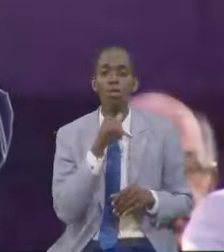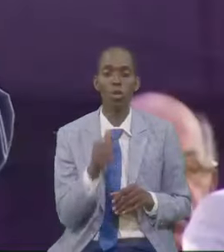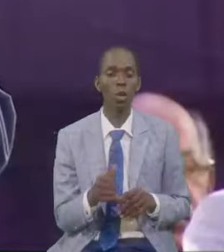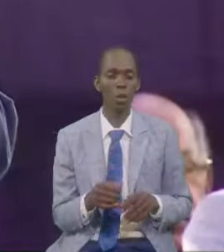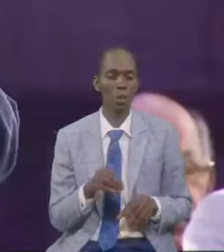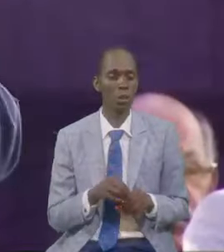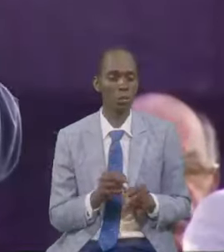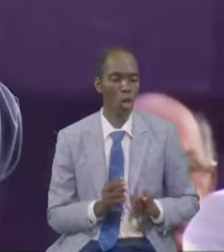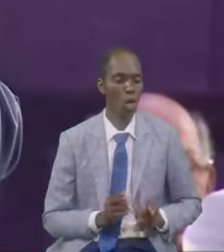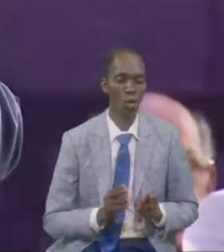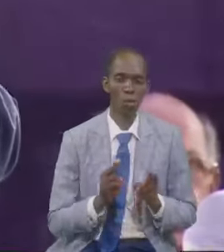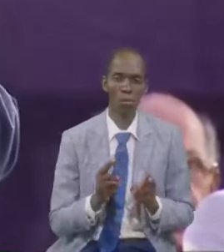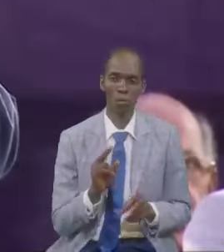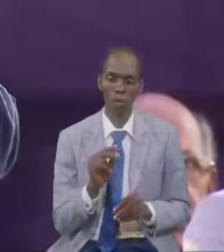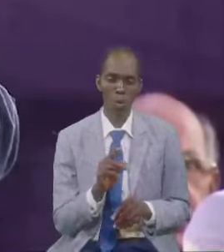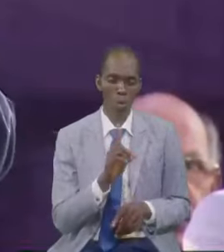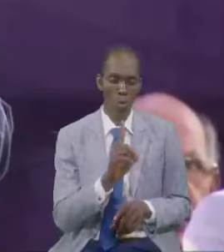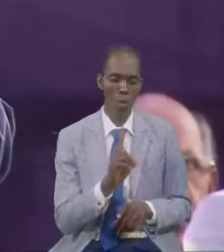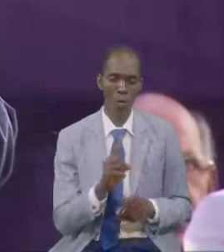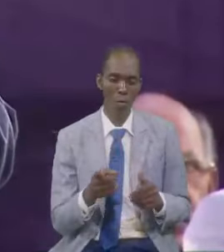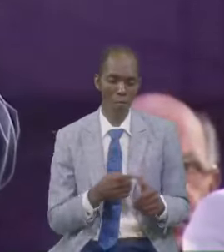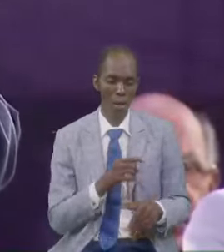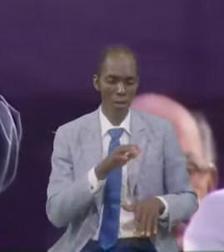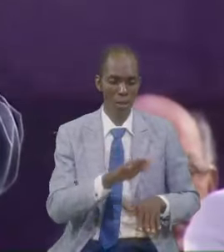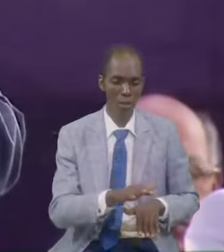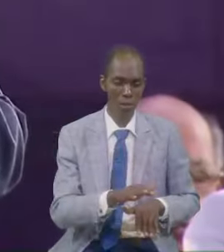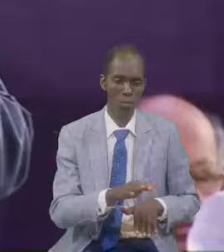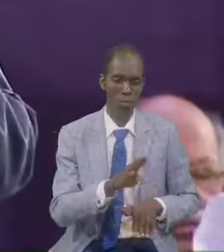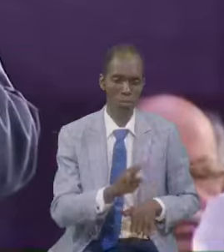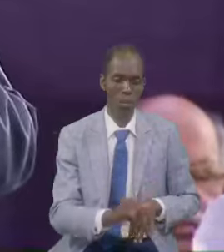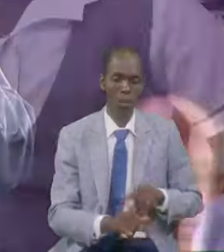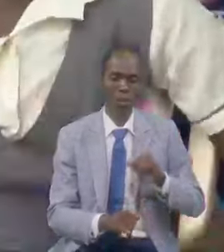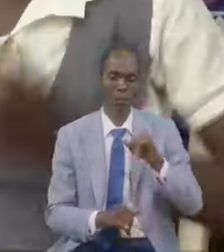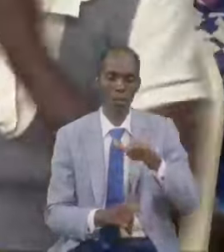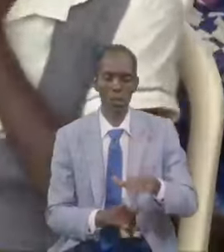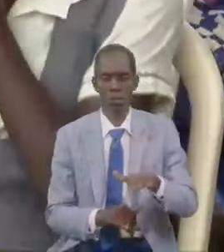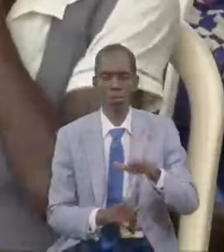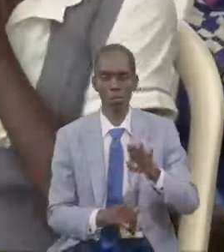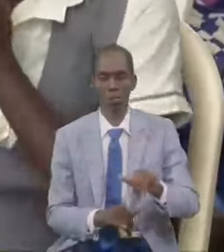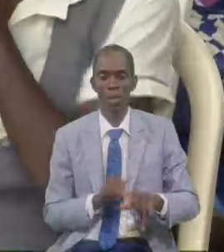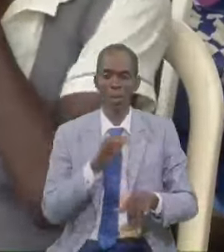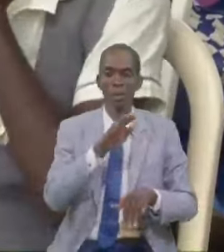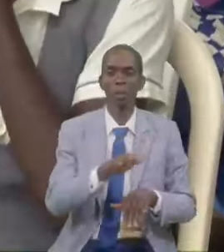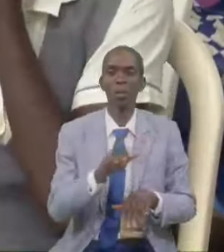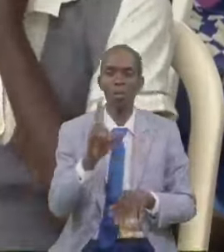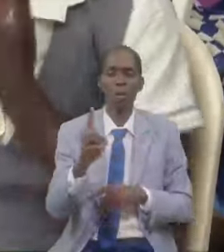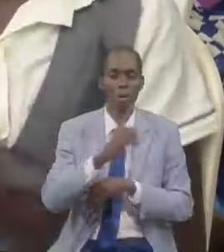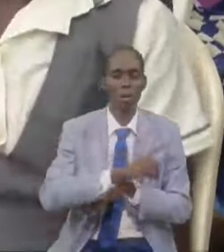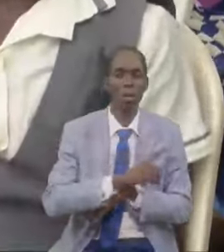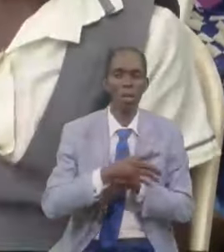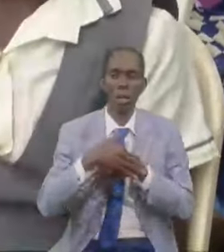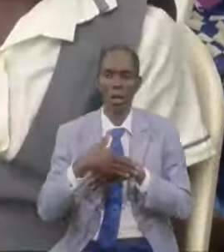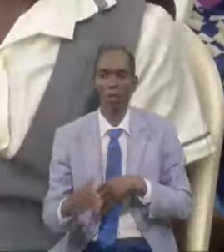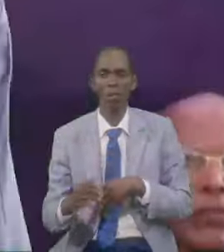time. ఒక్కొక్క అడుగు ఒక్కొక్కసారి. One day at a time. ఒక రోజు ఒక సమయం. One act at a time. ఒక చర్య ఒక